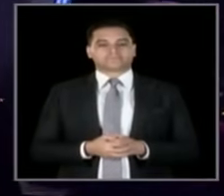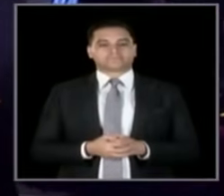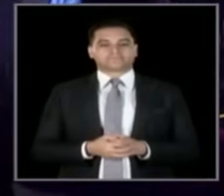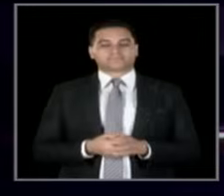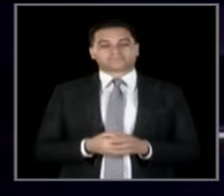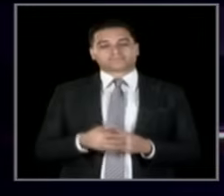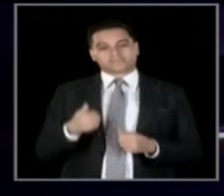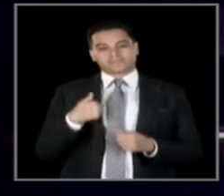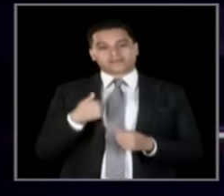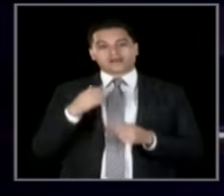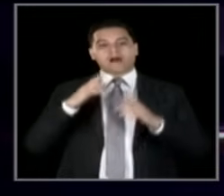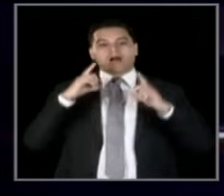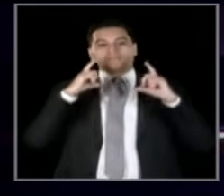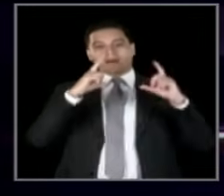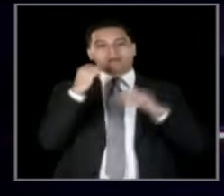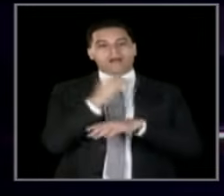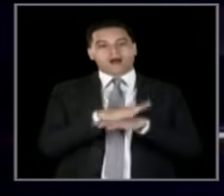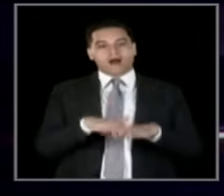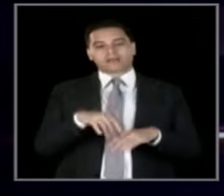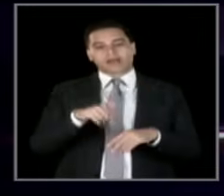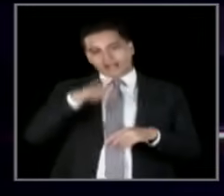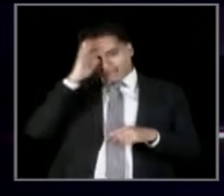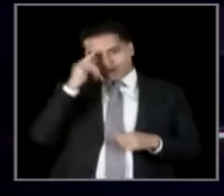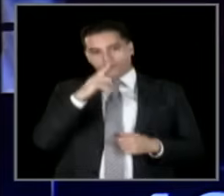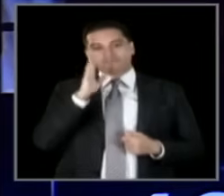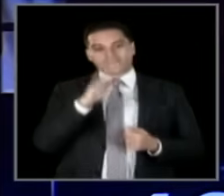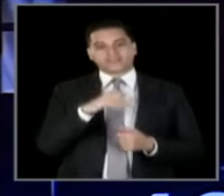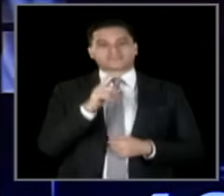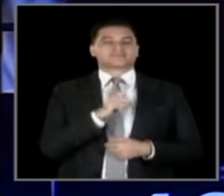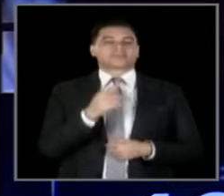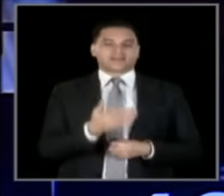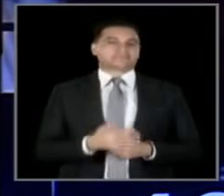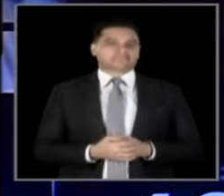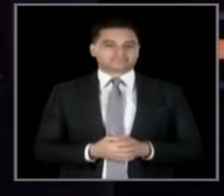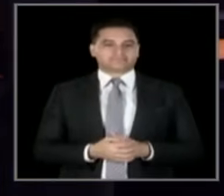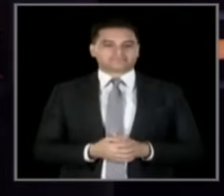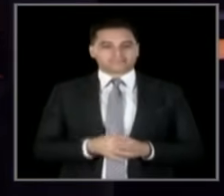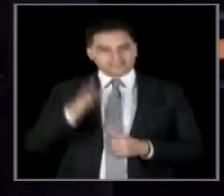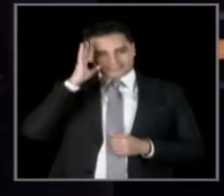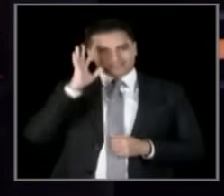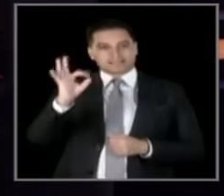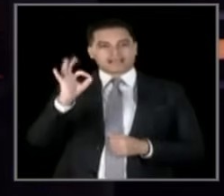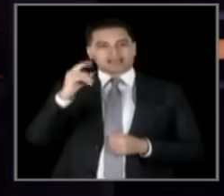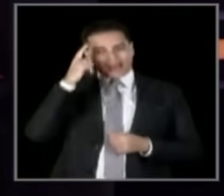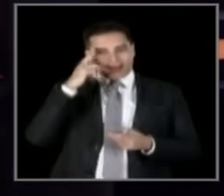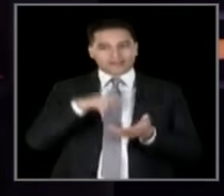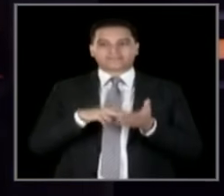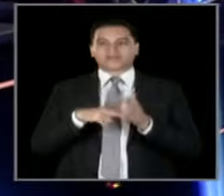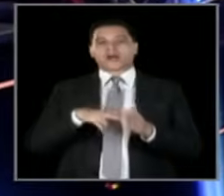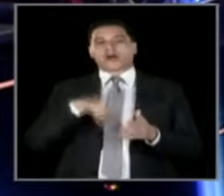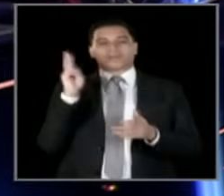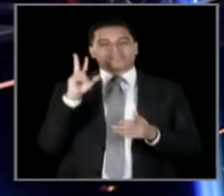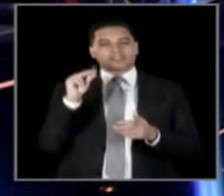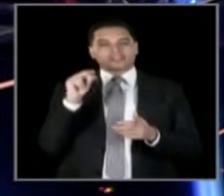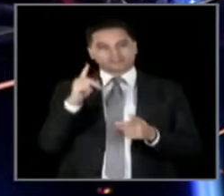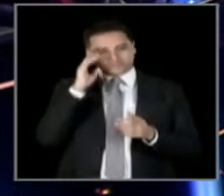مش هنحط قمر الأرض في الاختيارات غير لو ليه دلالة. برافو عليك، ذكي، عرفت تخطف 20 نقطة